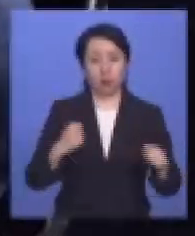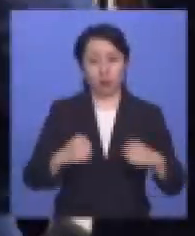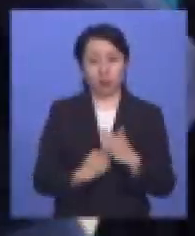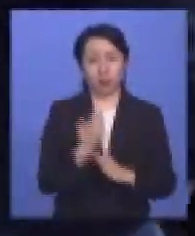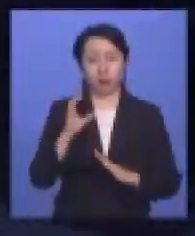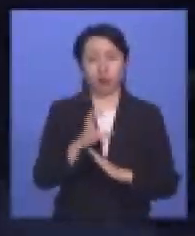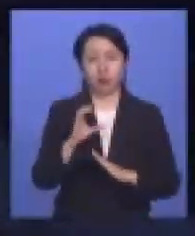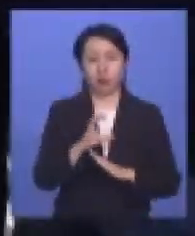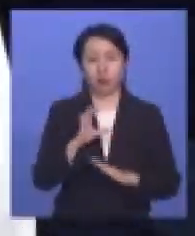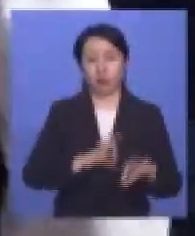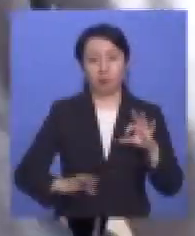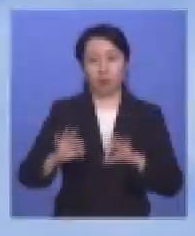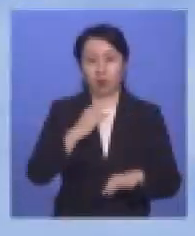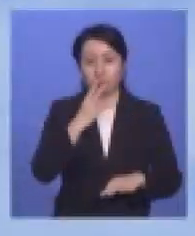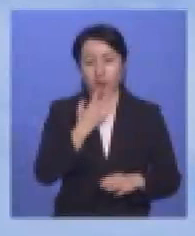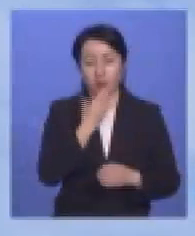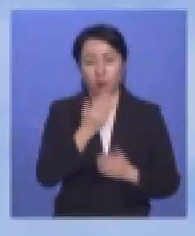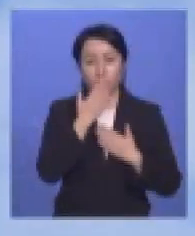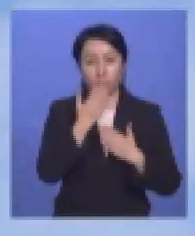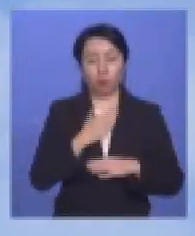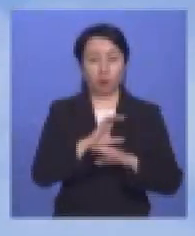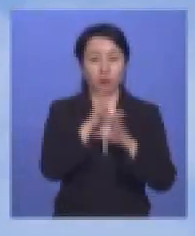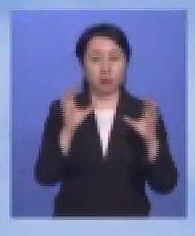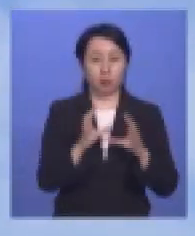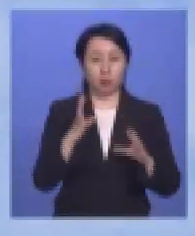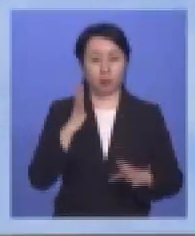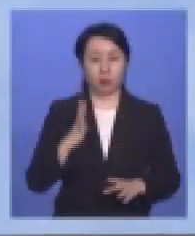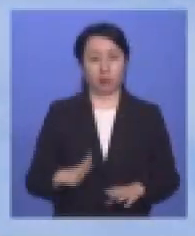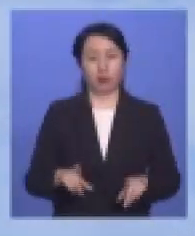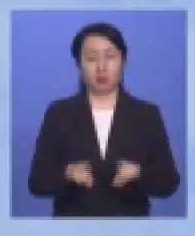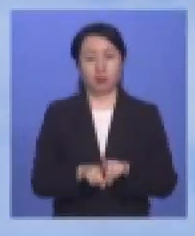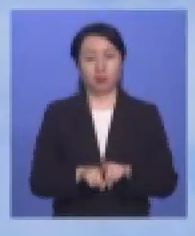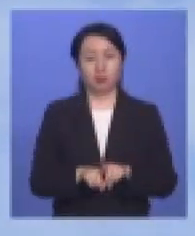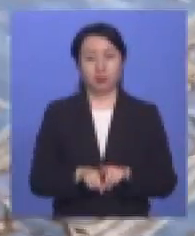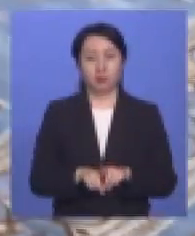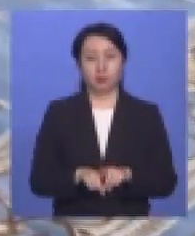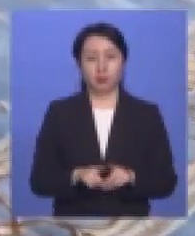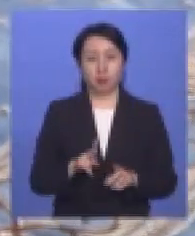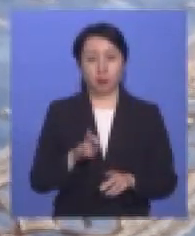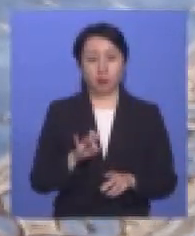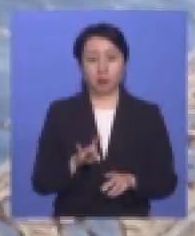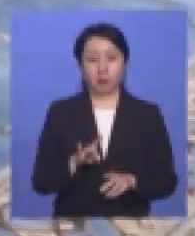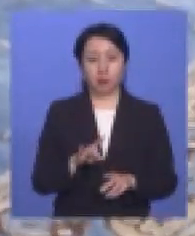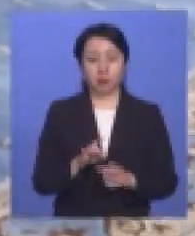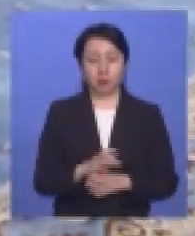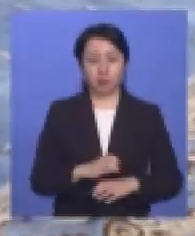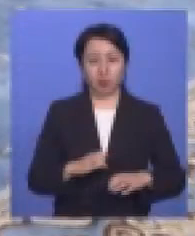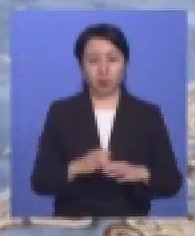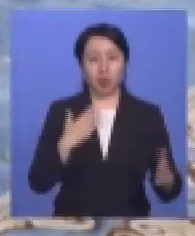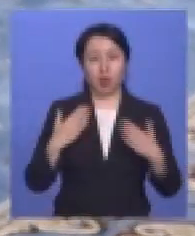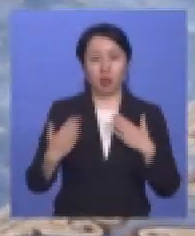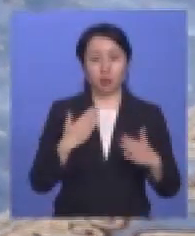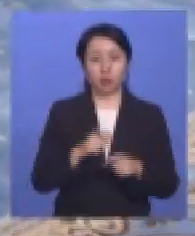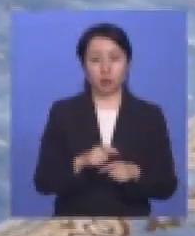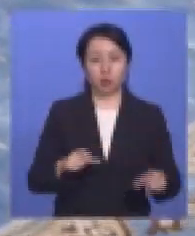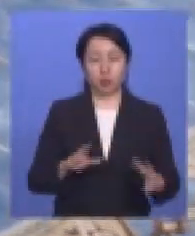новой мечети. Проект олицетворяет собой любовь, заботу и терпение. С таким же трепетом потомки Мухаммедьяра Шарафиддин-Улы относятся к